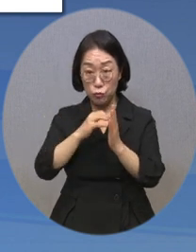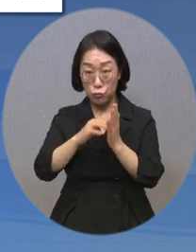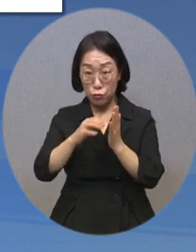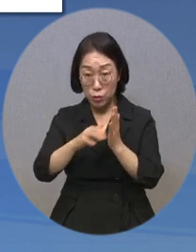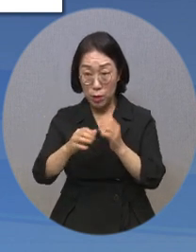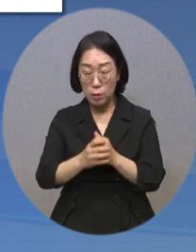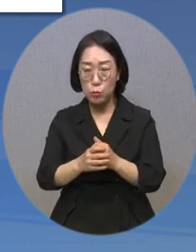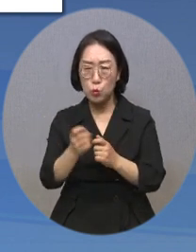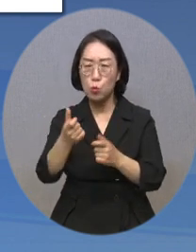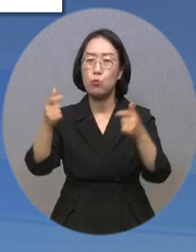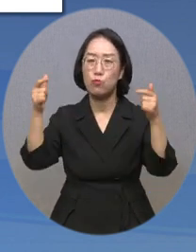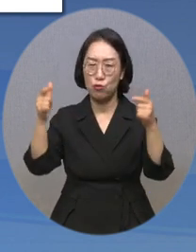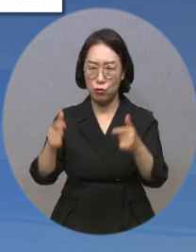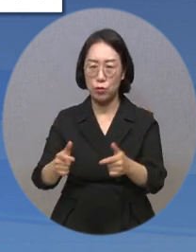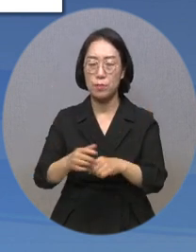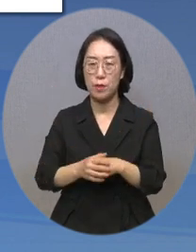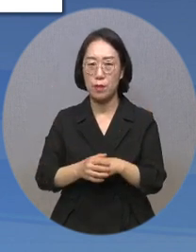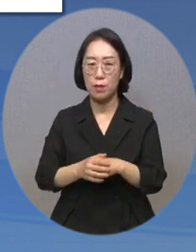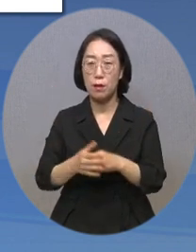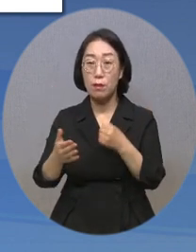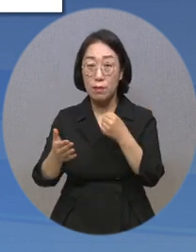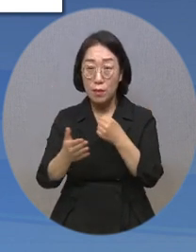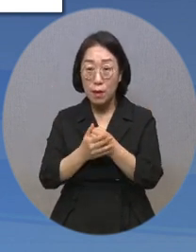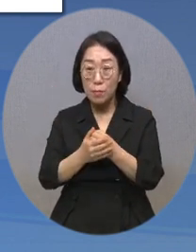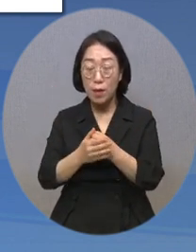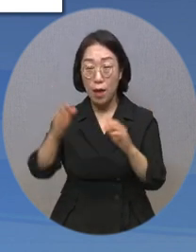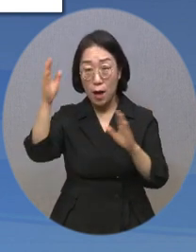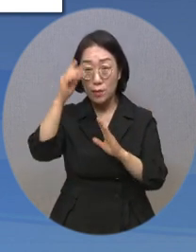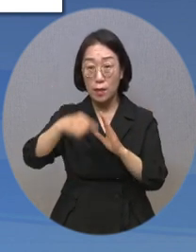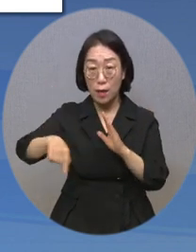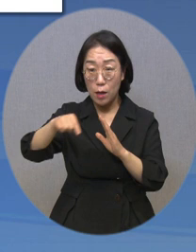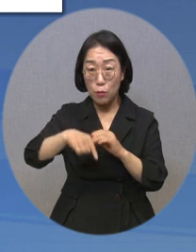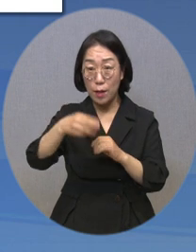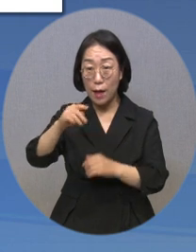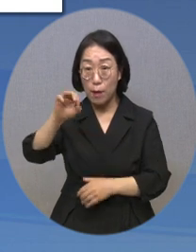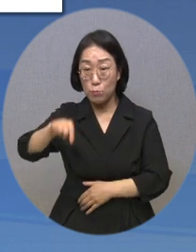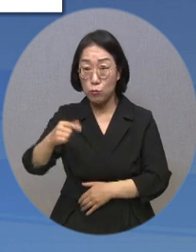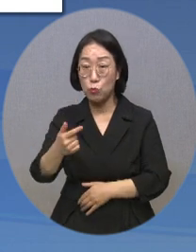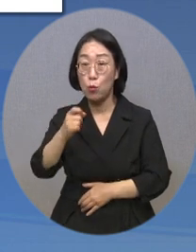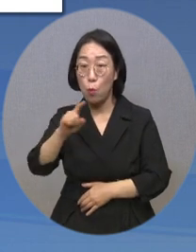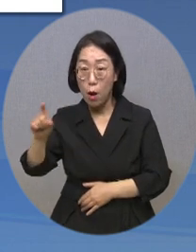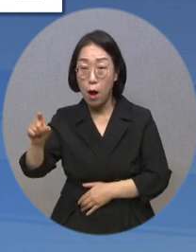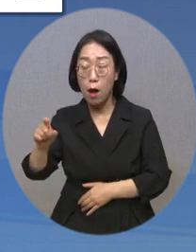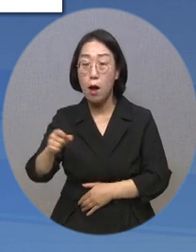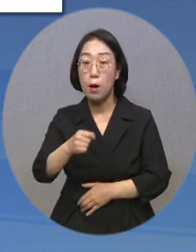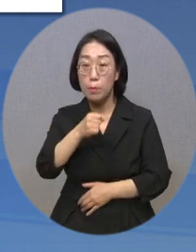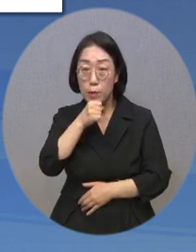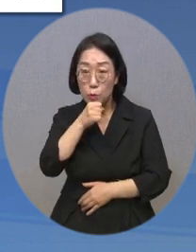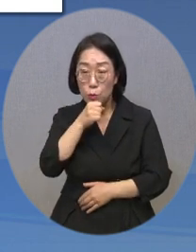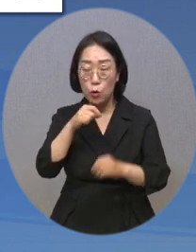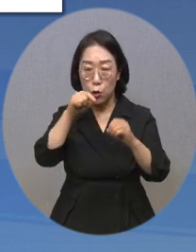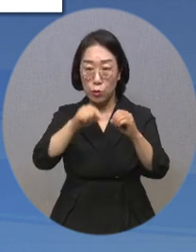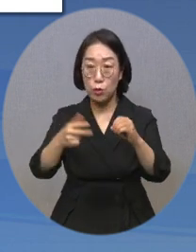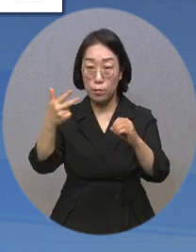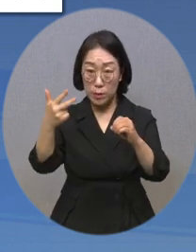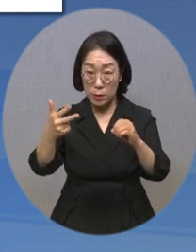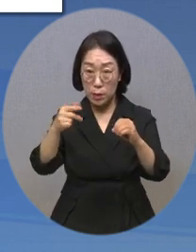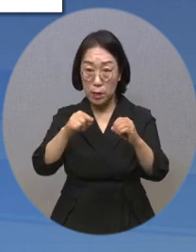21.0% 감소했습니다. 이에 따라 전체 학생 가운데 다문화 학생이 차지하는 비율은